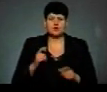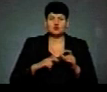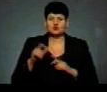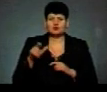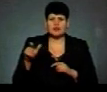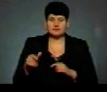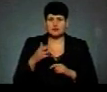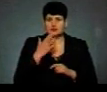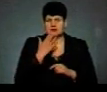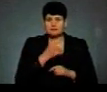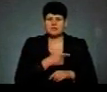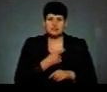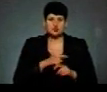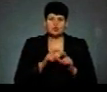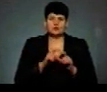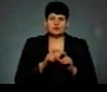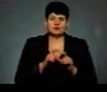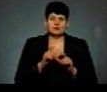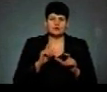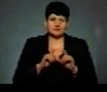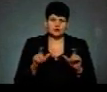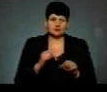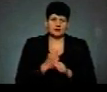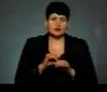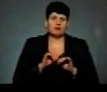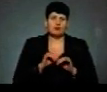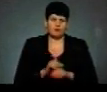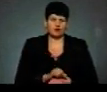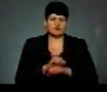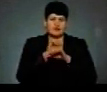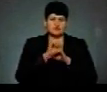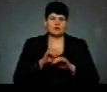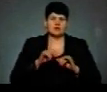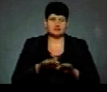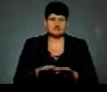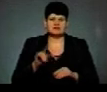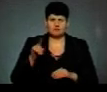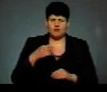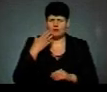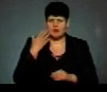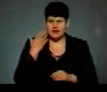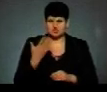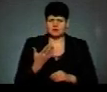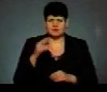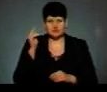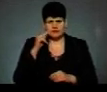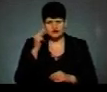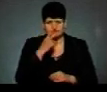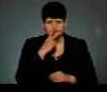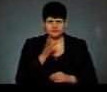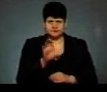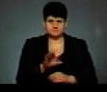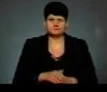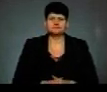Студенти-іноземці медичного університету влаштували протестну акцію з вимогами полегшення навчання. Дивимося сюжет моєї колеги Діани